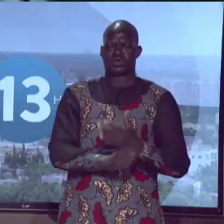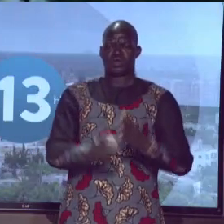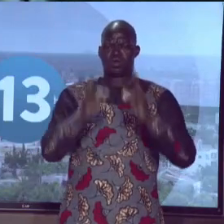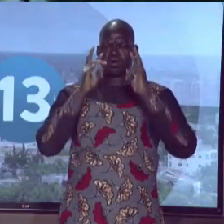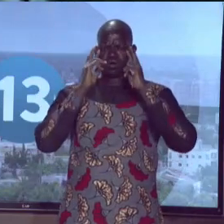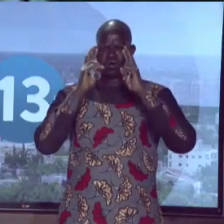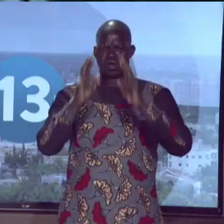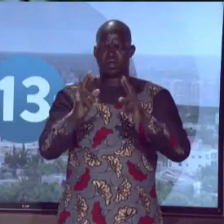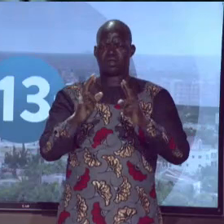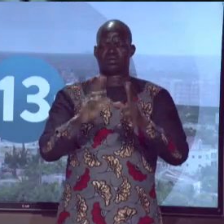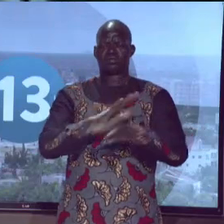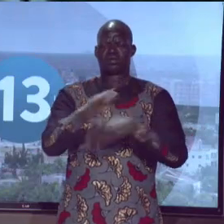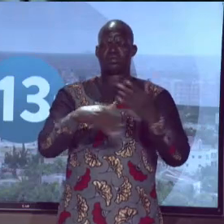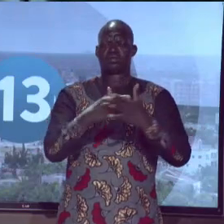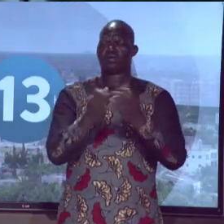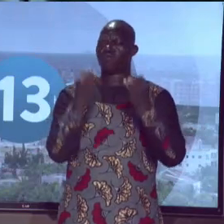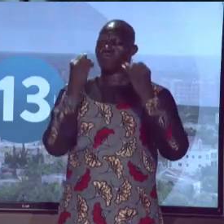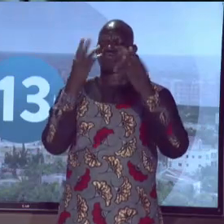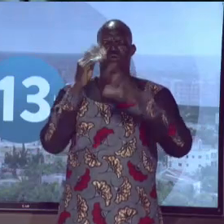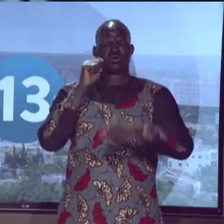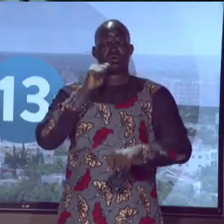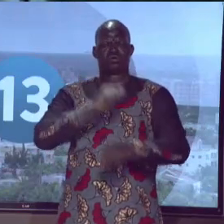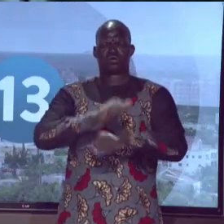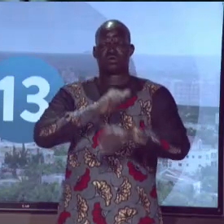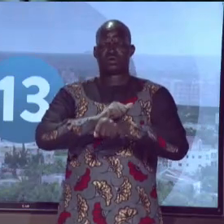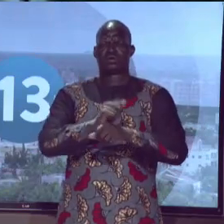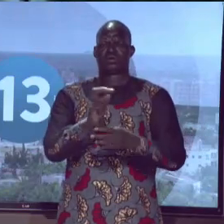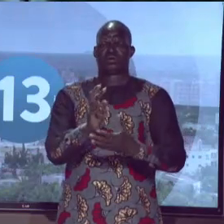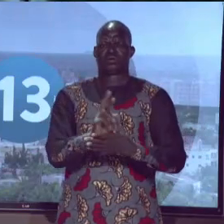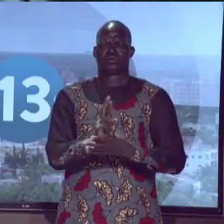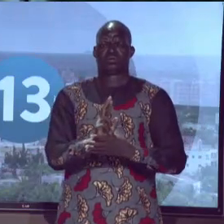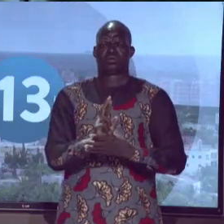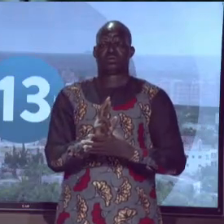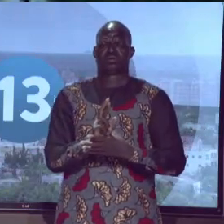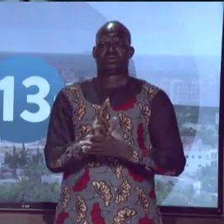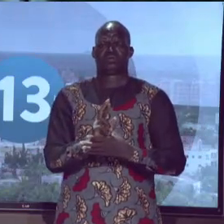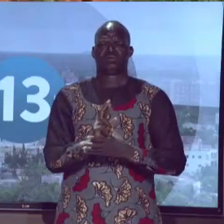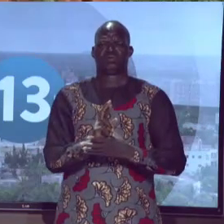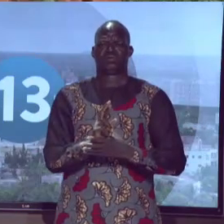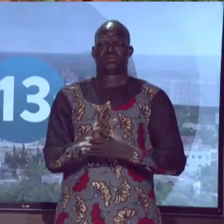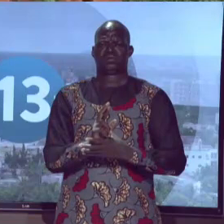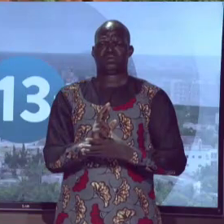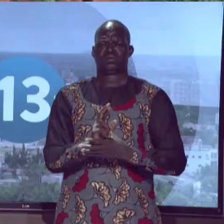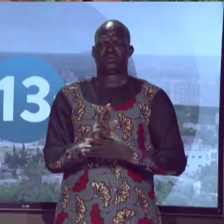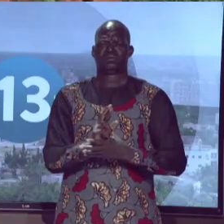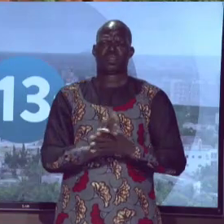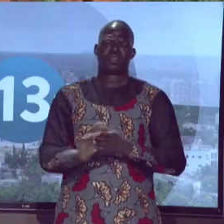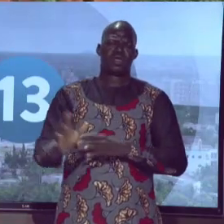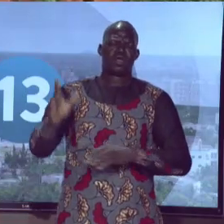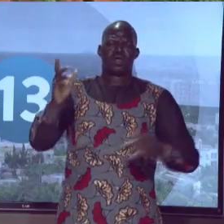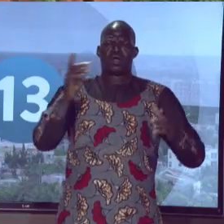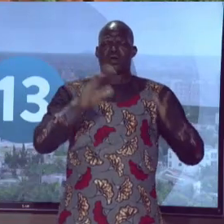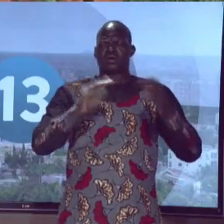au potentiel multiple avec Sie Lassina Ouattara et Mounira Kéré Sanfo. Derrière ce